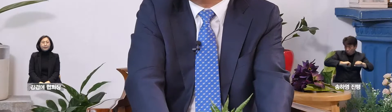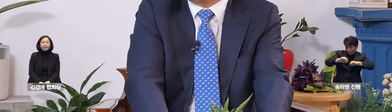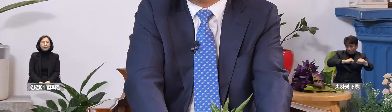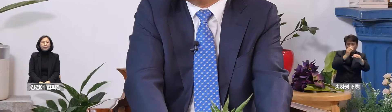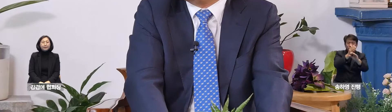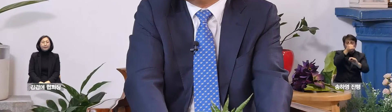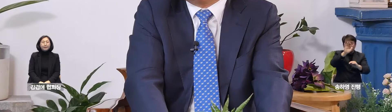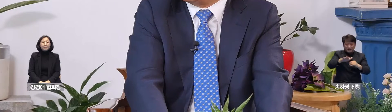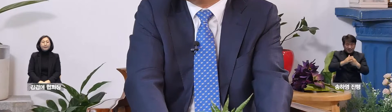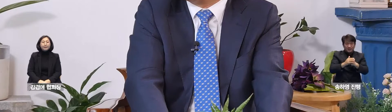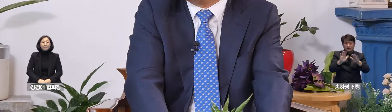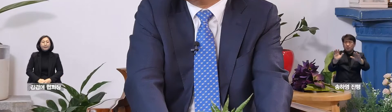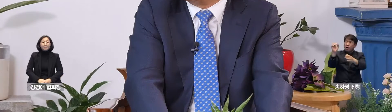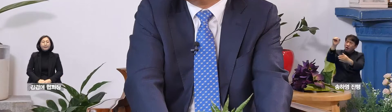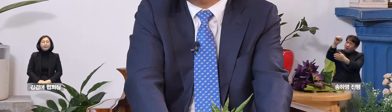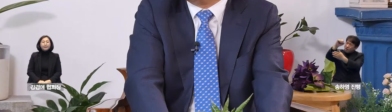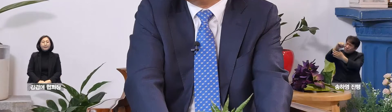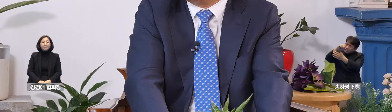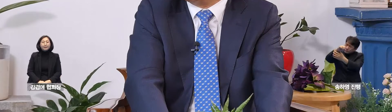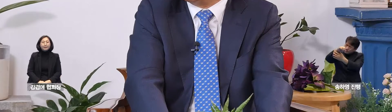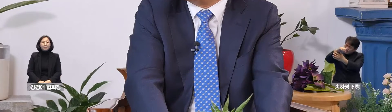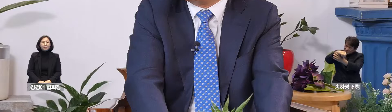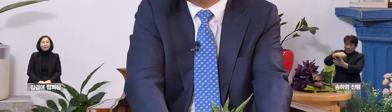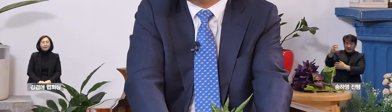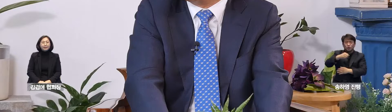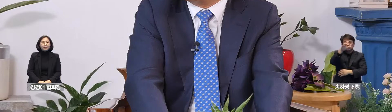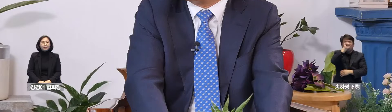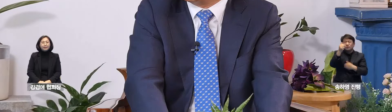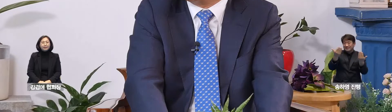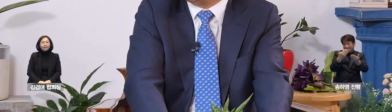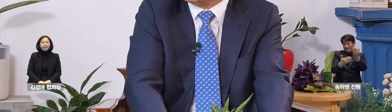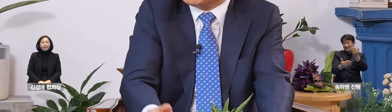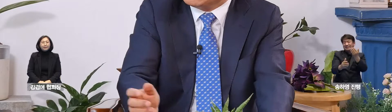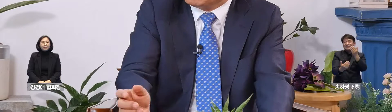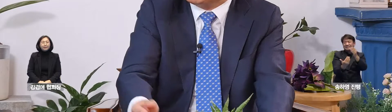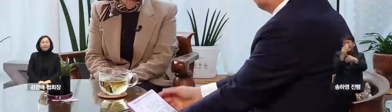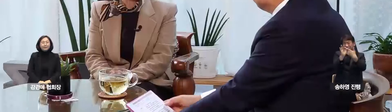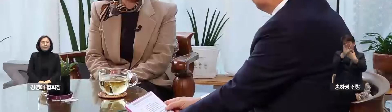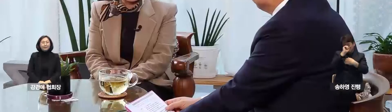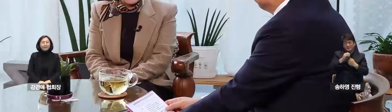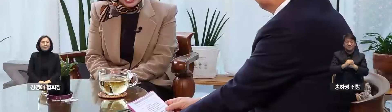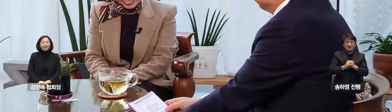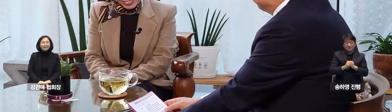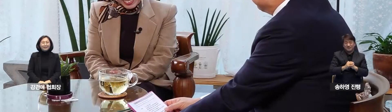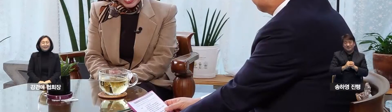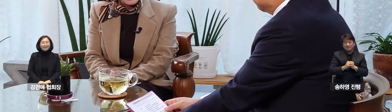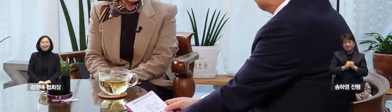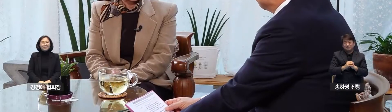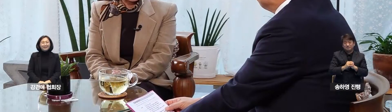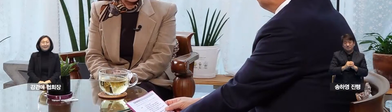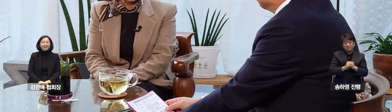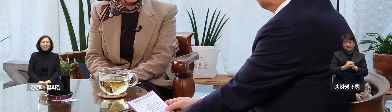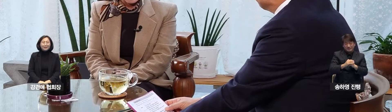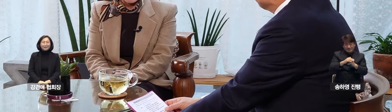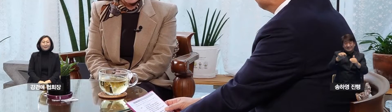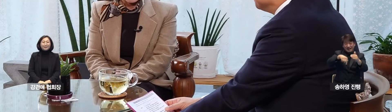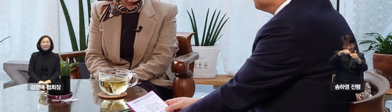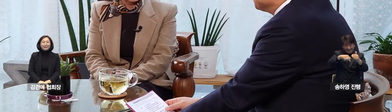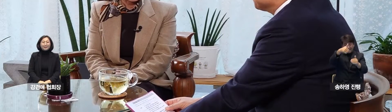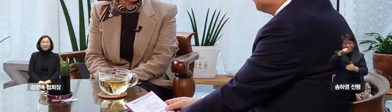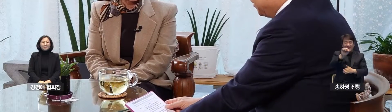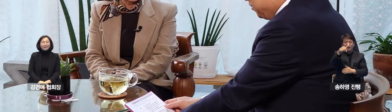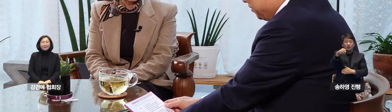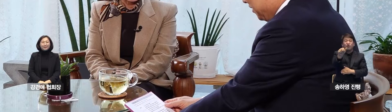이제 서서히 좀 결실을 맺어서 좋은 일이 좀 있었으면 좋겠습니다. 그 와중에 우리 강경의